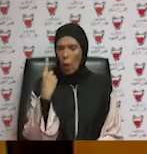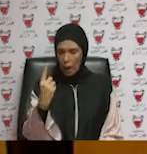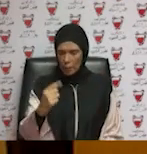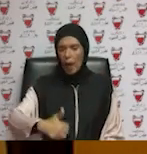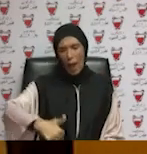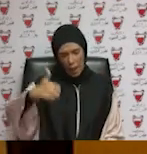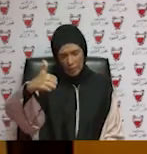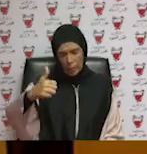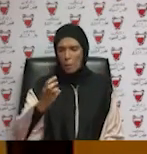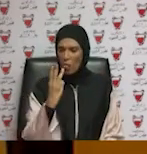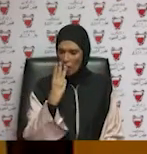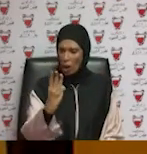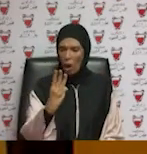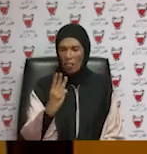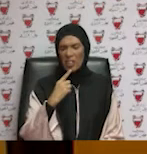إحنا